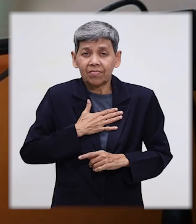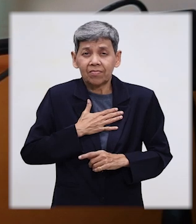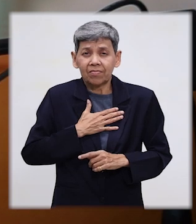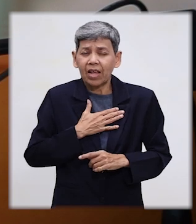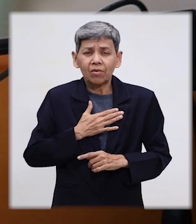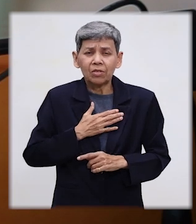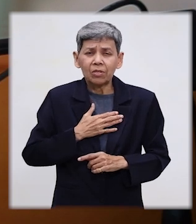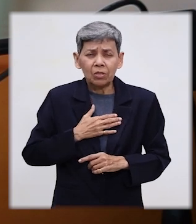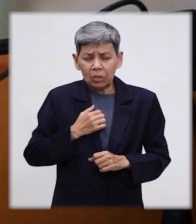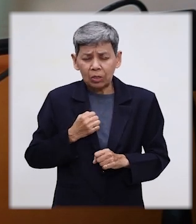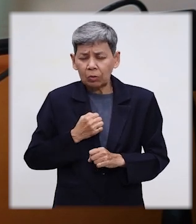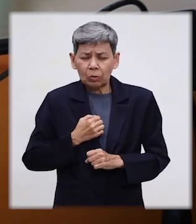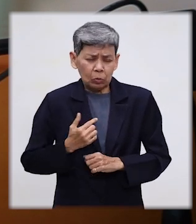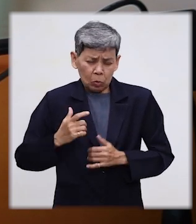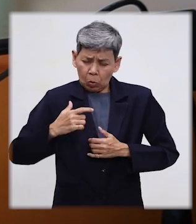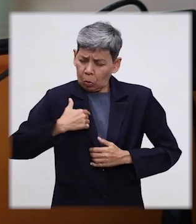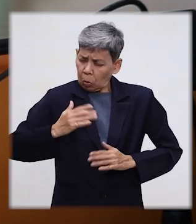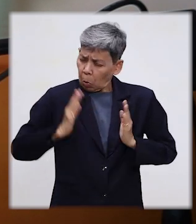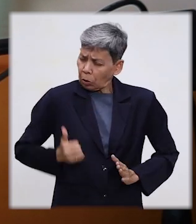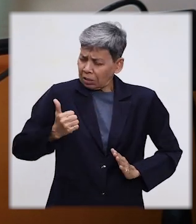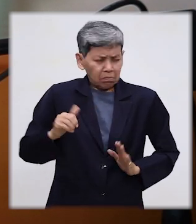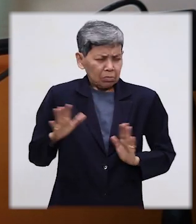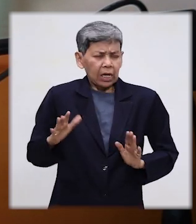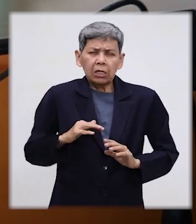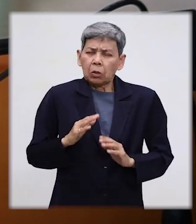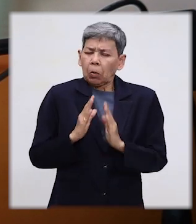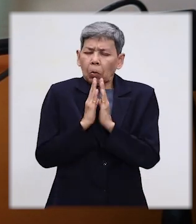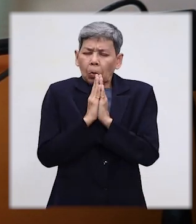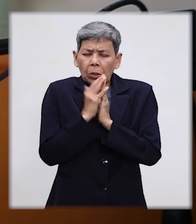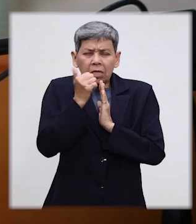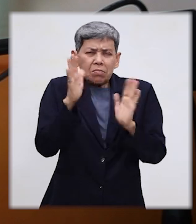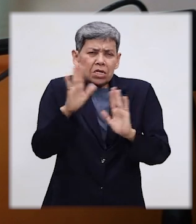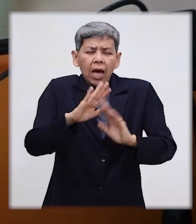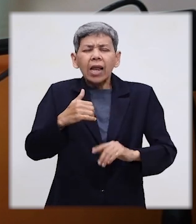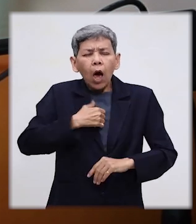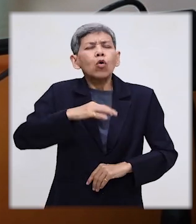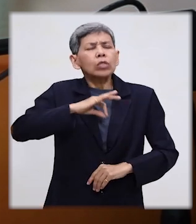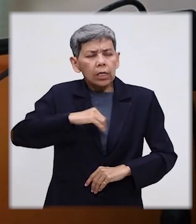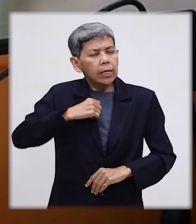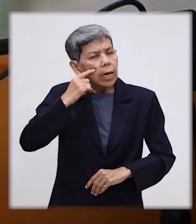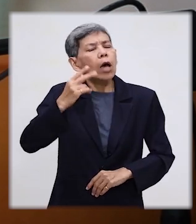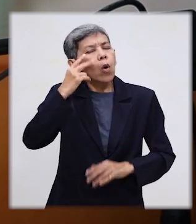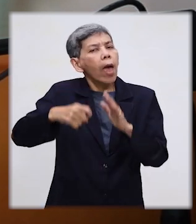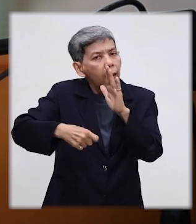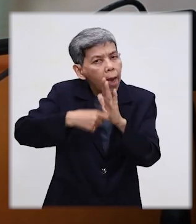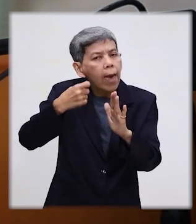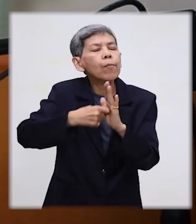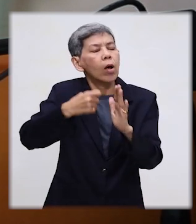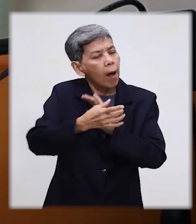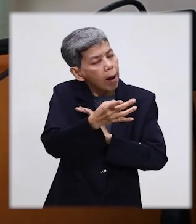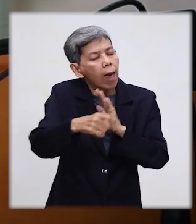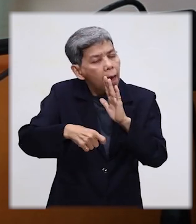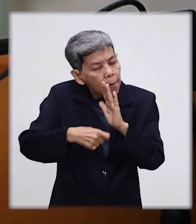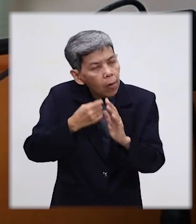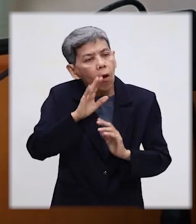รแบบขนาดนั้นนะแต่แค่รู้แต่ว่ามันมองเป็นเหตุเป็นผลเนี่ยผมว่ามันเอากลับมาทบทวนตัวเองได้ ใ